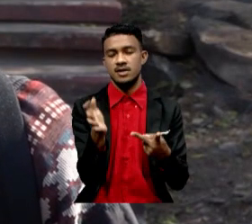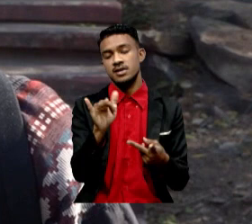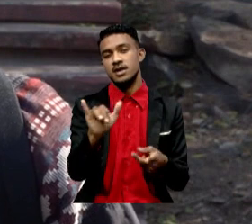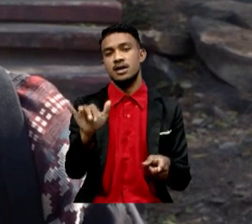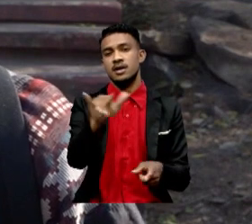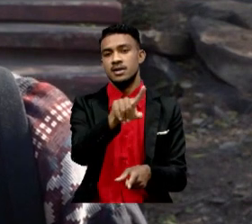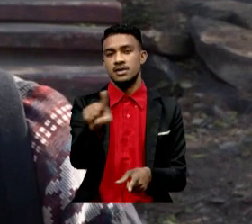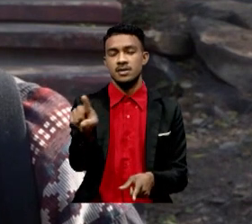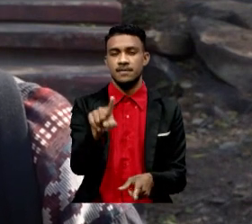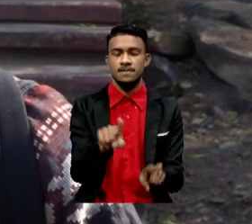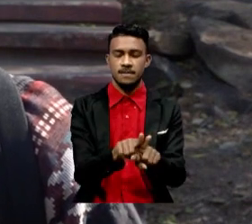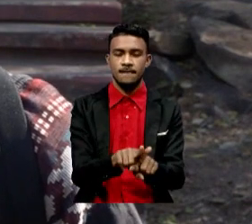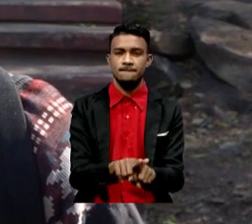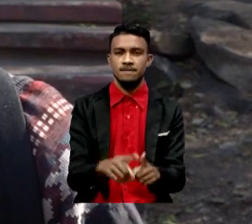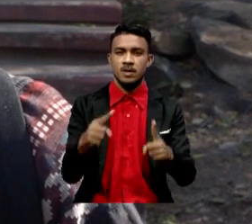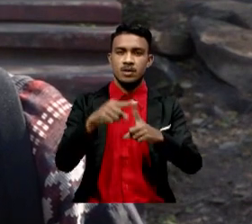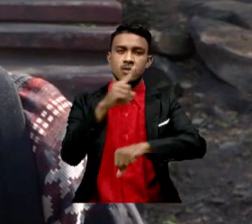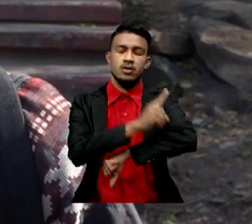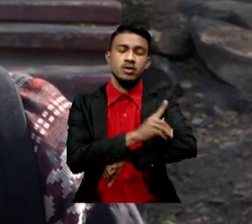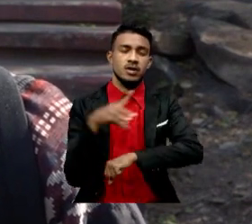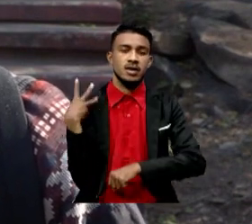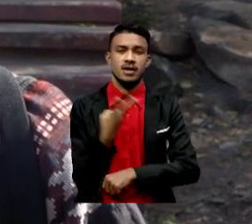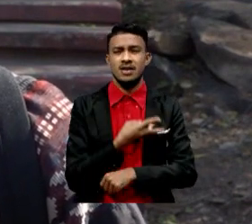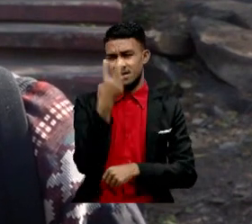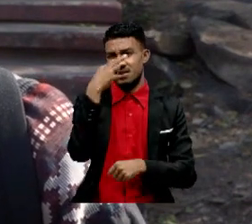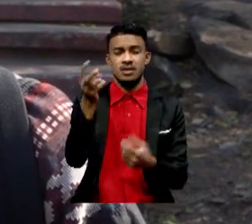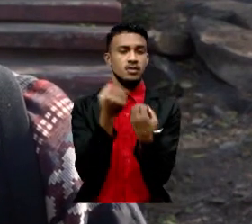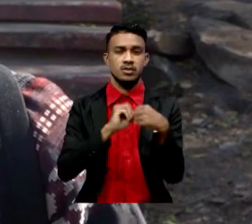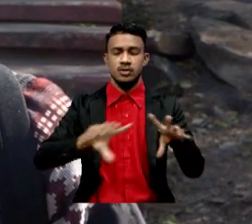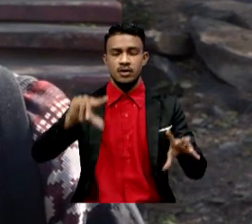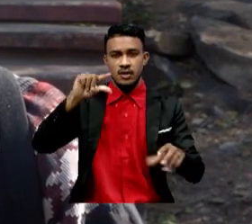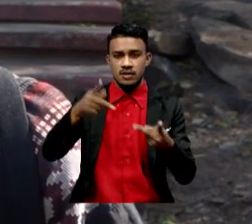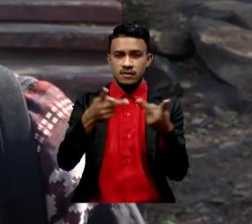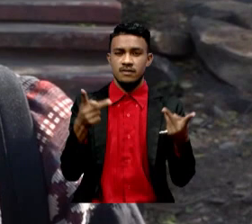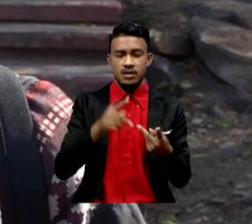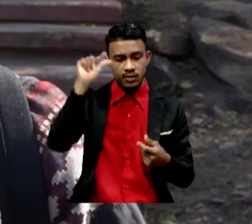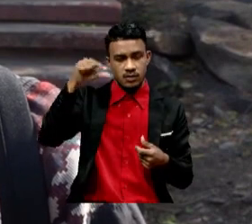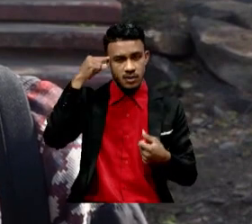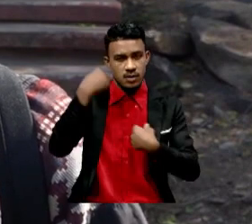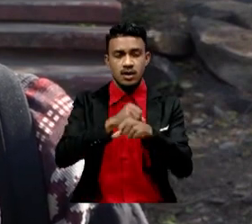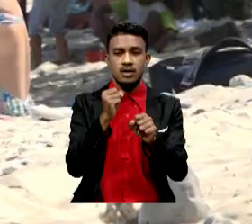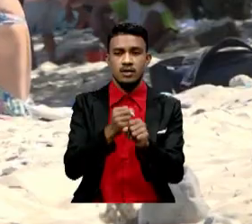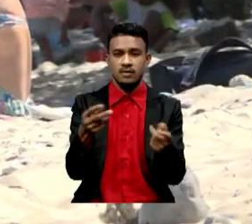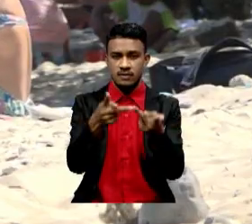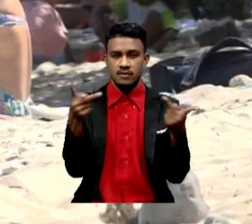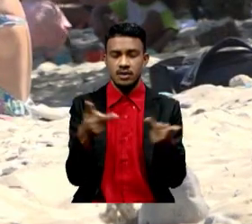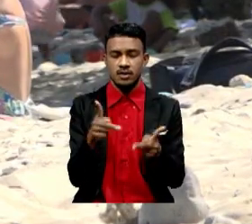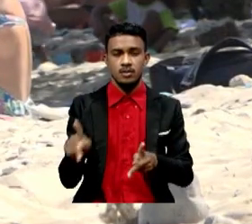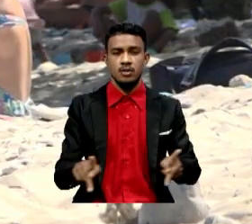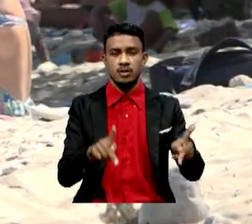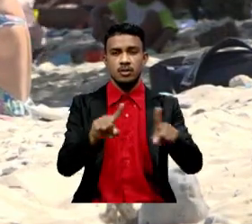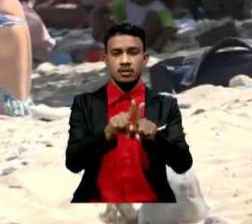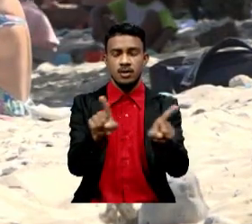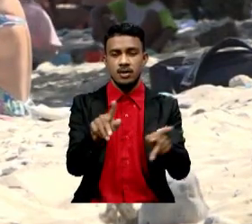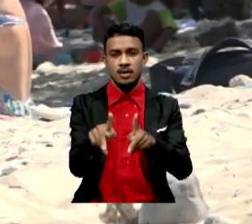tamba oin loro ni ta hare abandona tamba fatin governo kriya hela iha fatin sira publiko nesse ne mebe turistiku sira iha